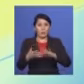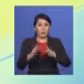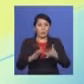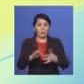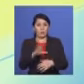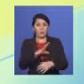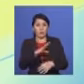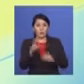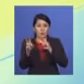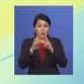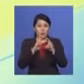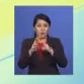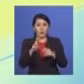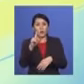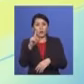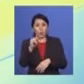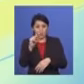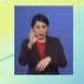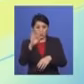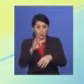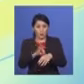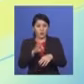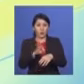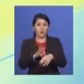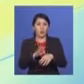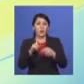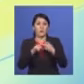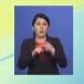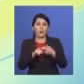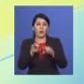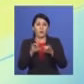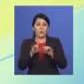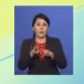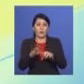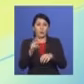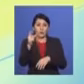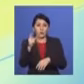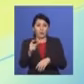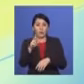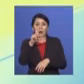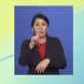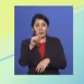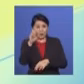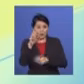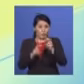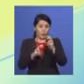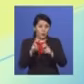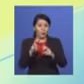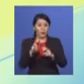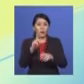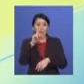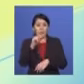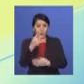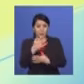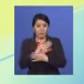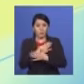өткен баспасөз мәслихатында тағы да құс тұмауының салдары мен шығыны жайында айтылды. Спикерлердің айтуынша, құс фабрикаларындағы құс өлімі